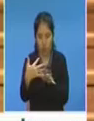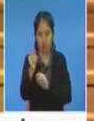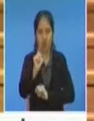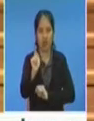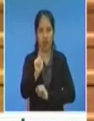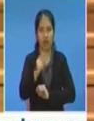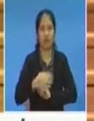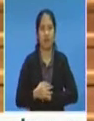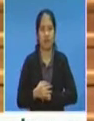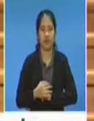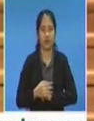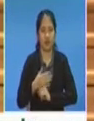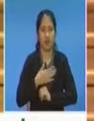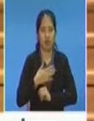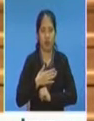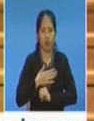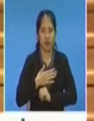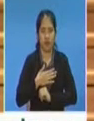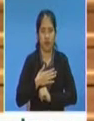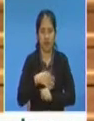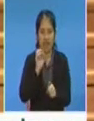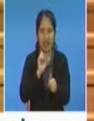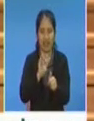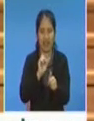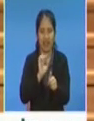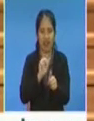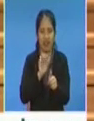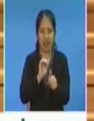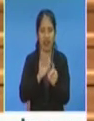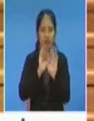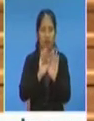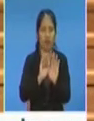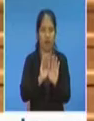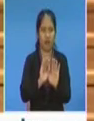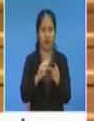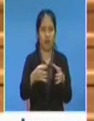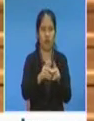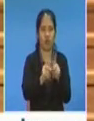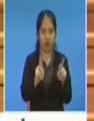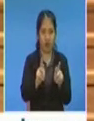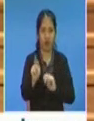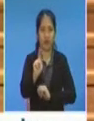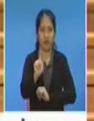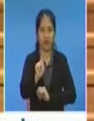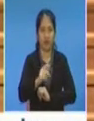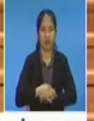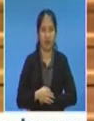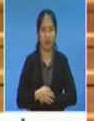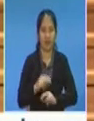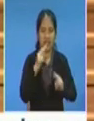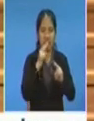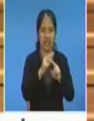ากที่จะมาขัดเกลาหรือเพิ่มเติมหรือมีข้อเสนอแนะเพราะชื่อจำเป็